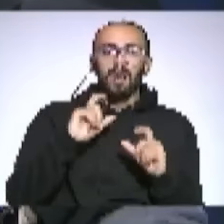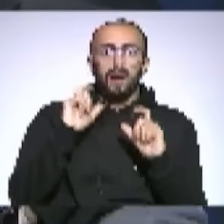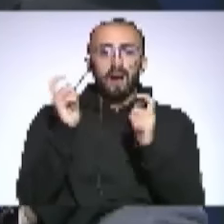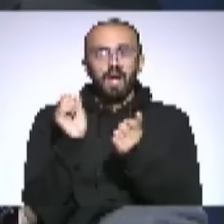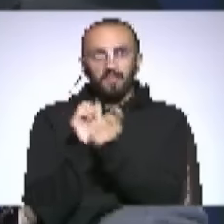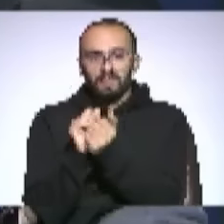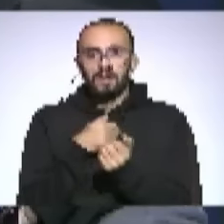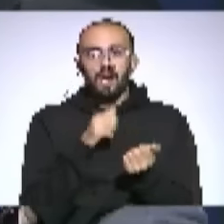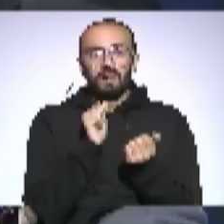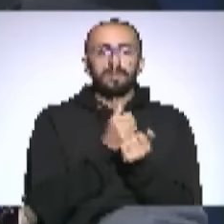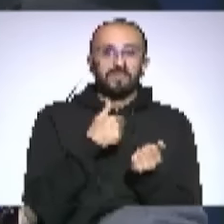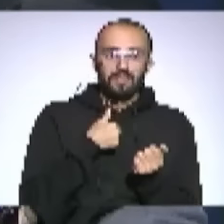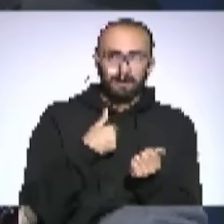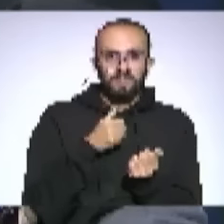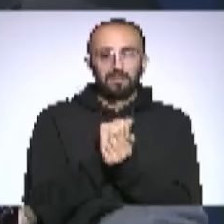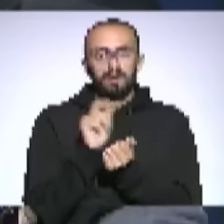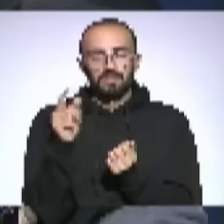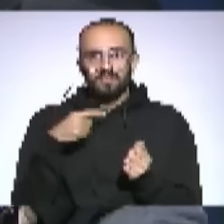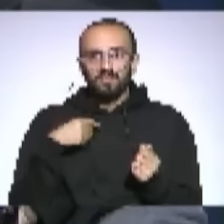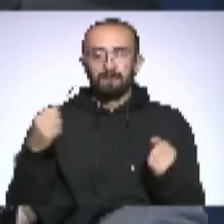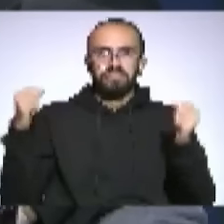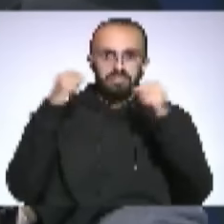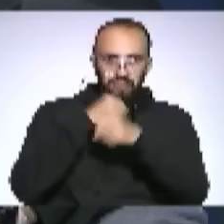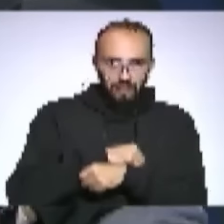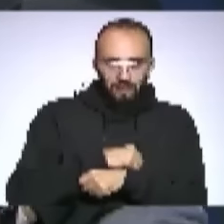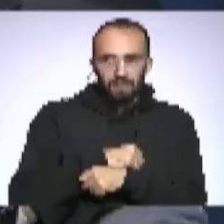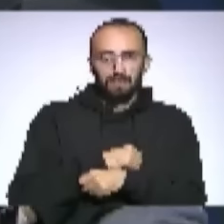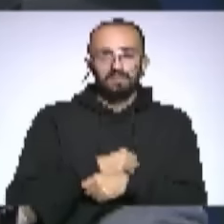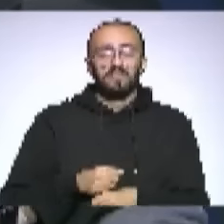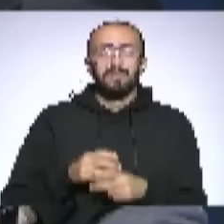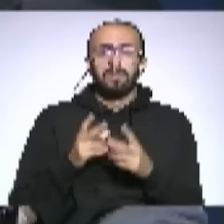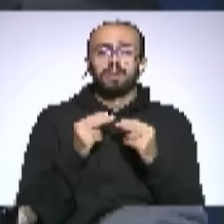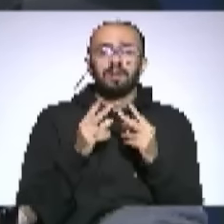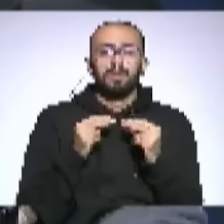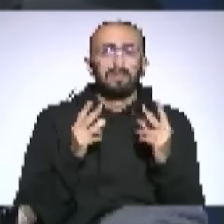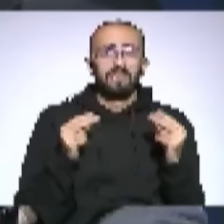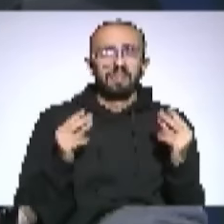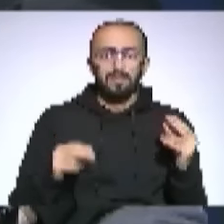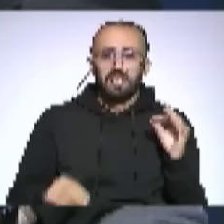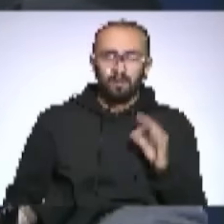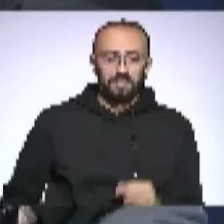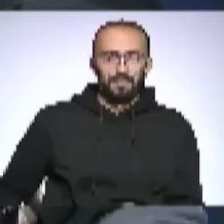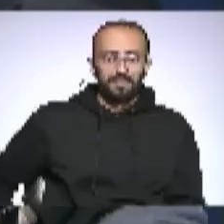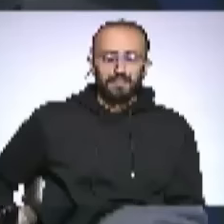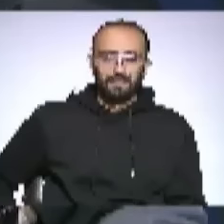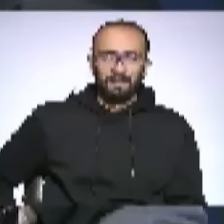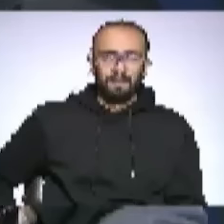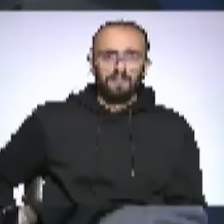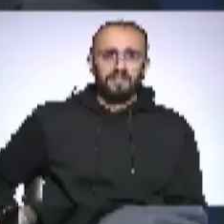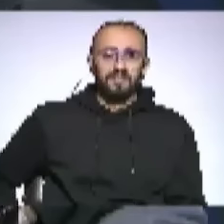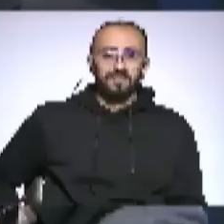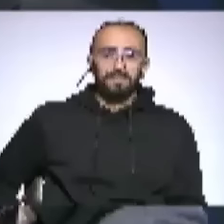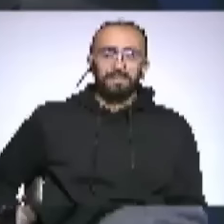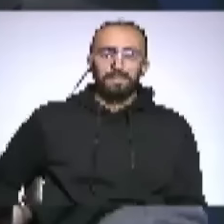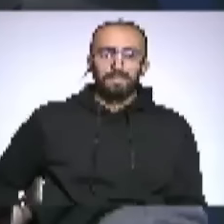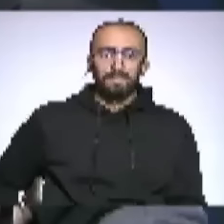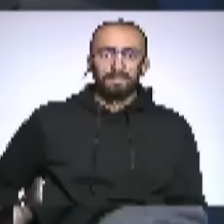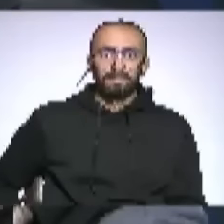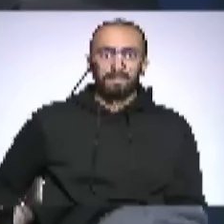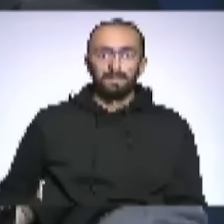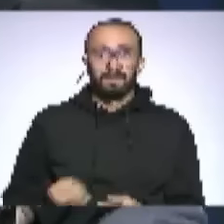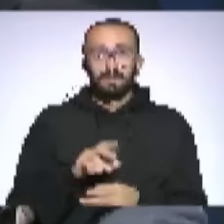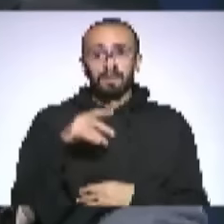حبستها و وعدينا على بعض وحاجات كتيره قوي مشاكل كبيره خالص تعديته على